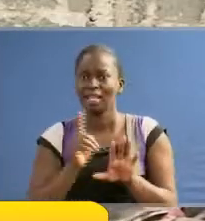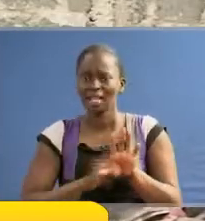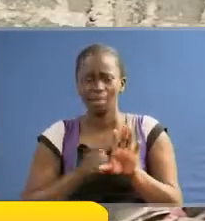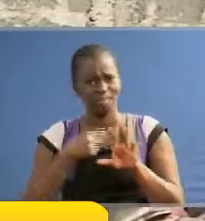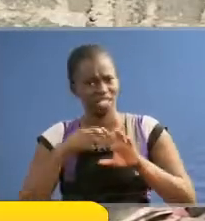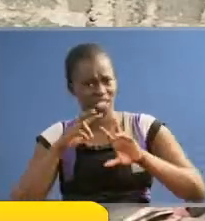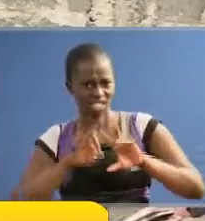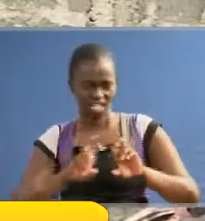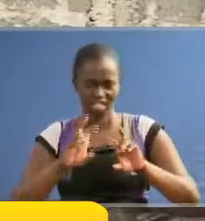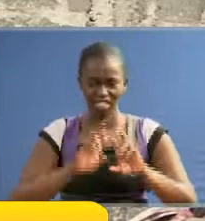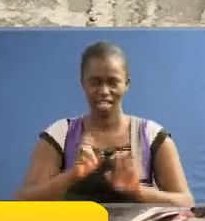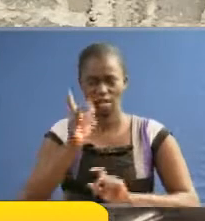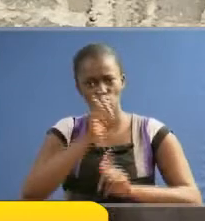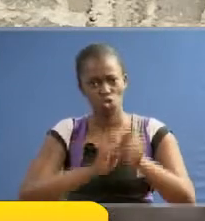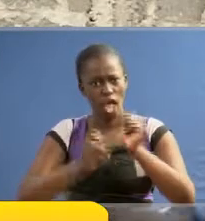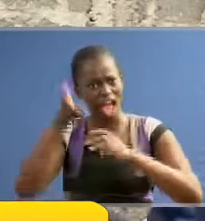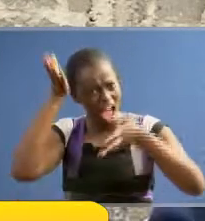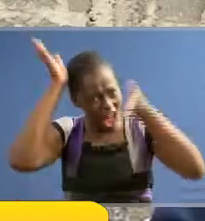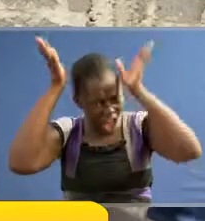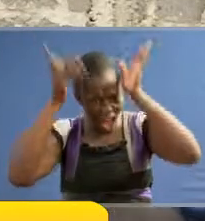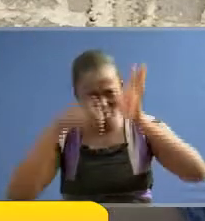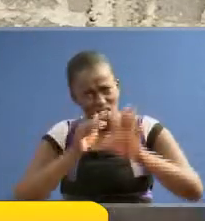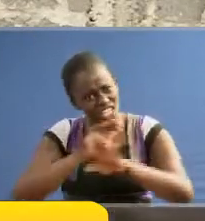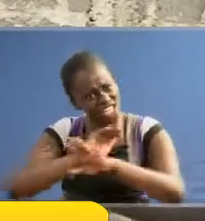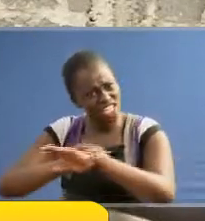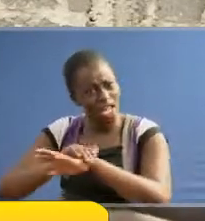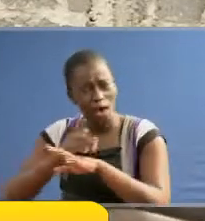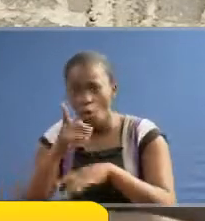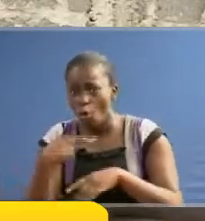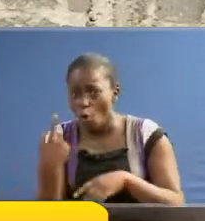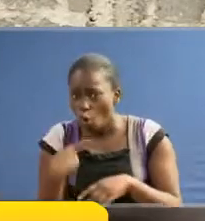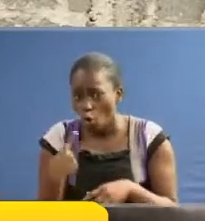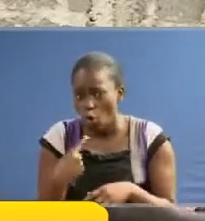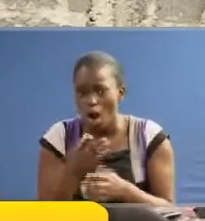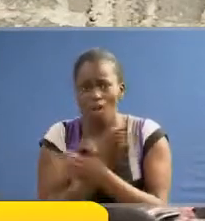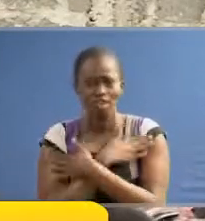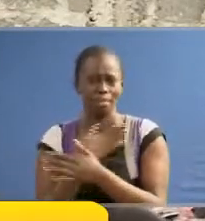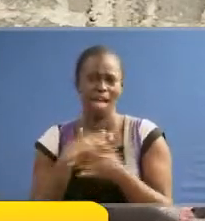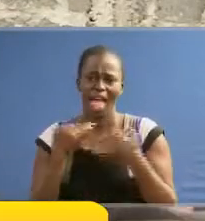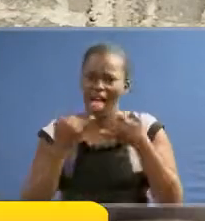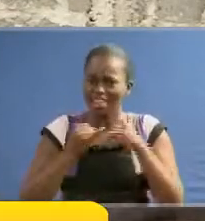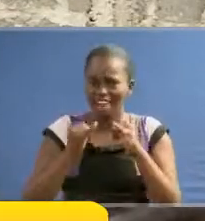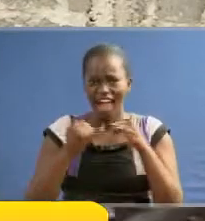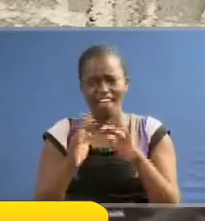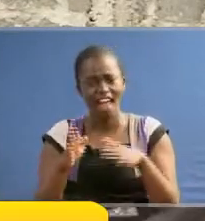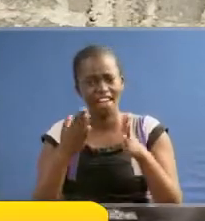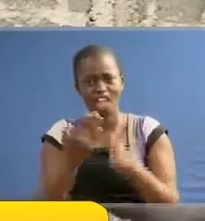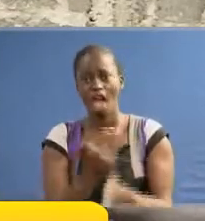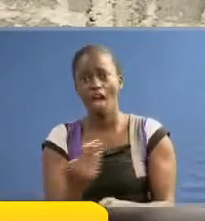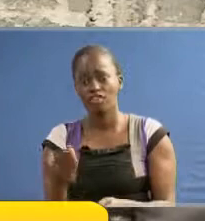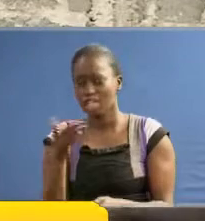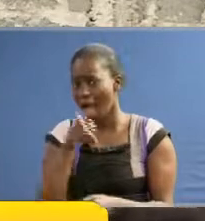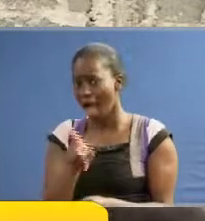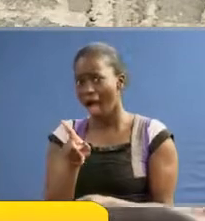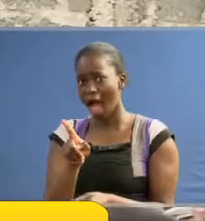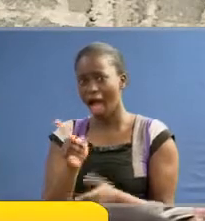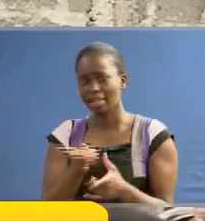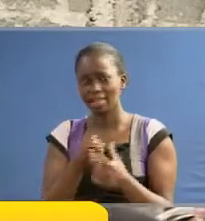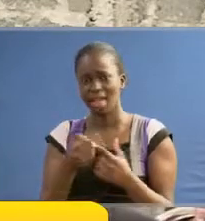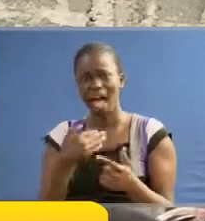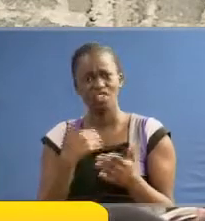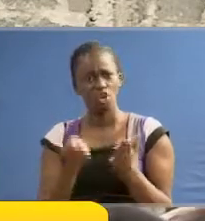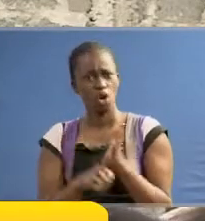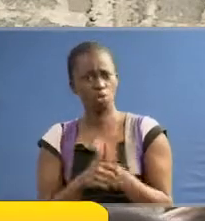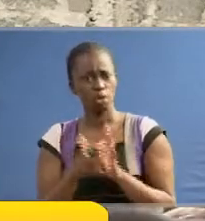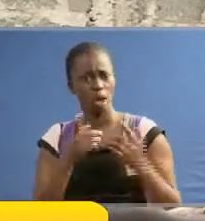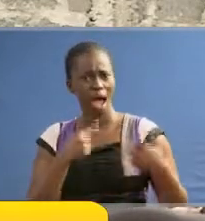Nilipotafuta maziwa ya punda nikapelekea rafiki yangu, alijaribu akapatia mtoto. Mtoto alikuwa na shida ya kifua, mtoto